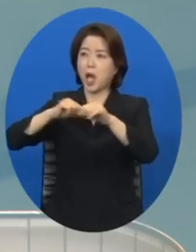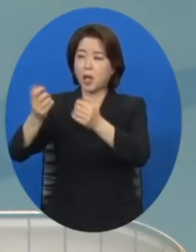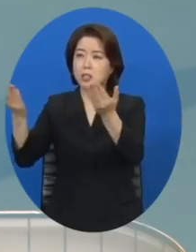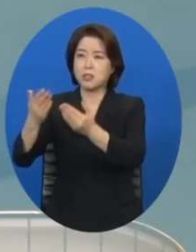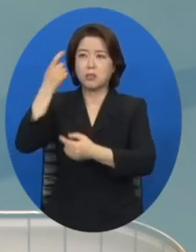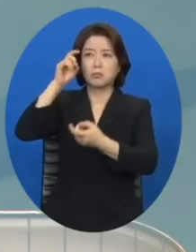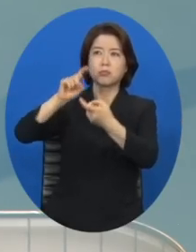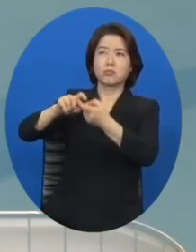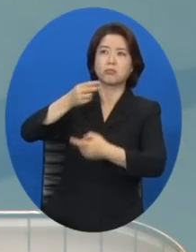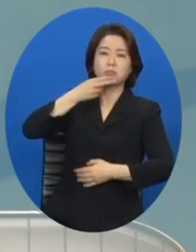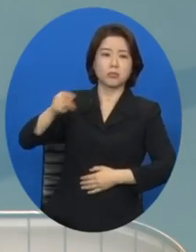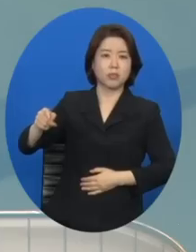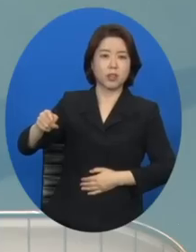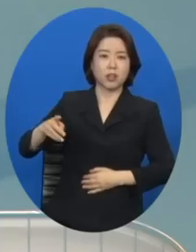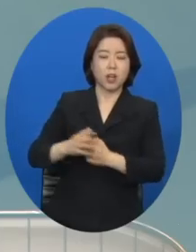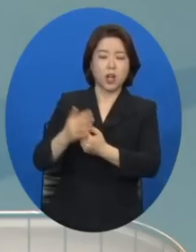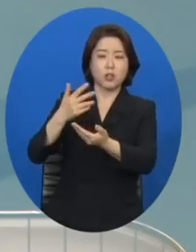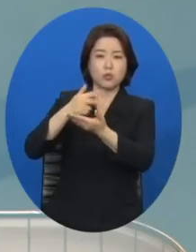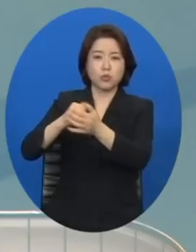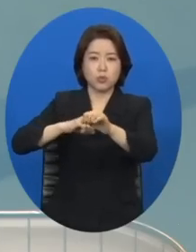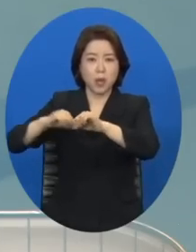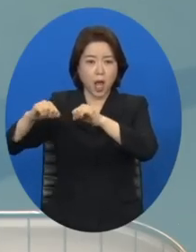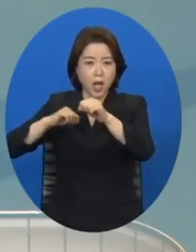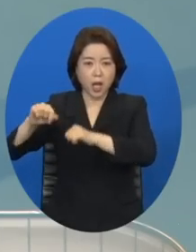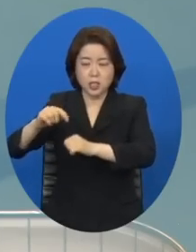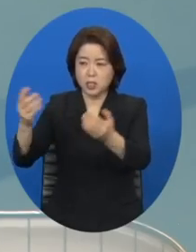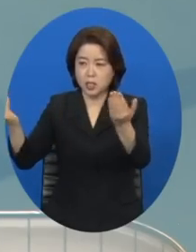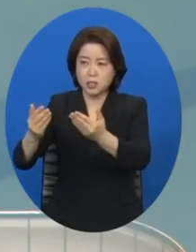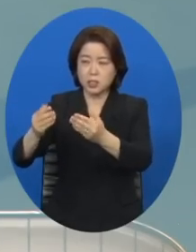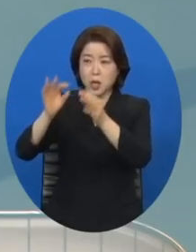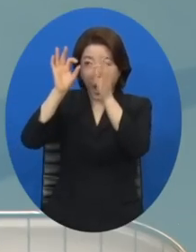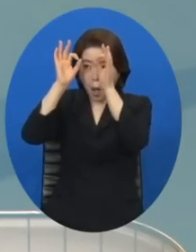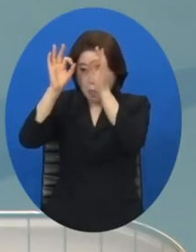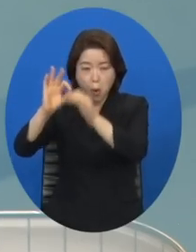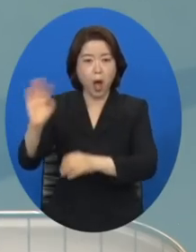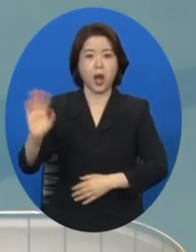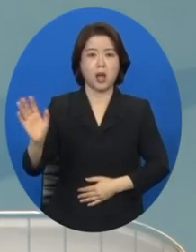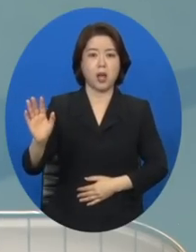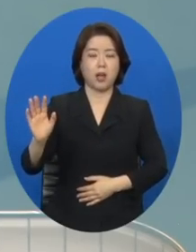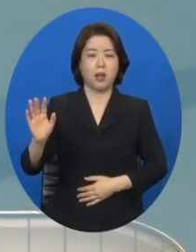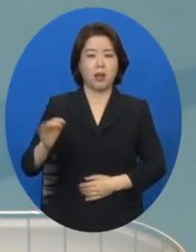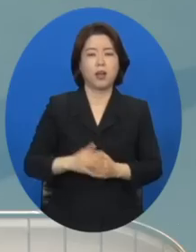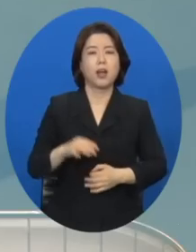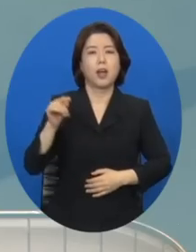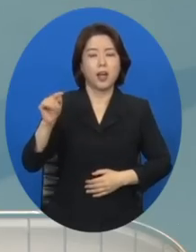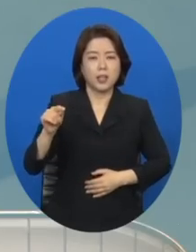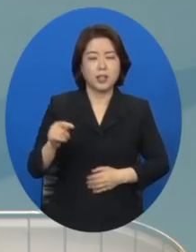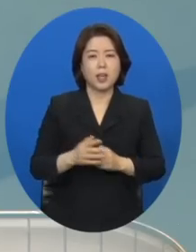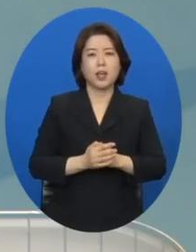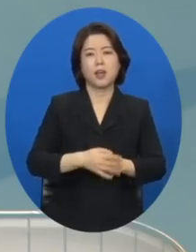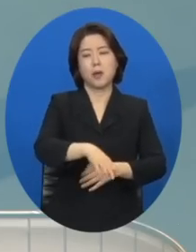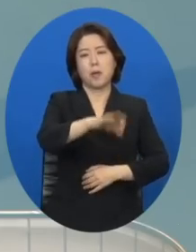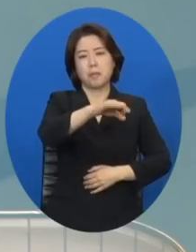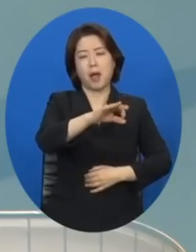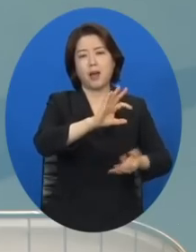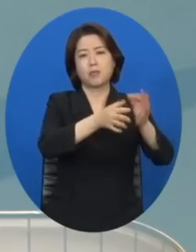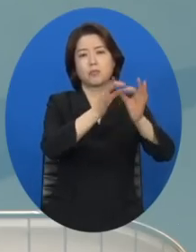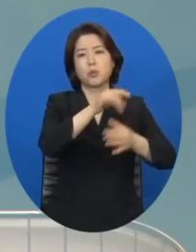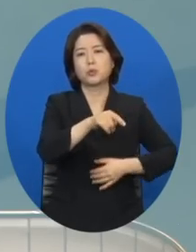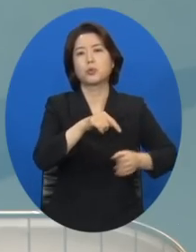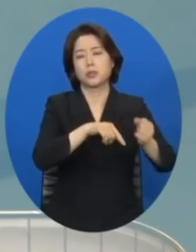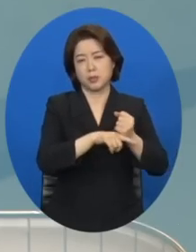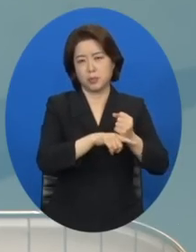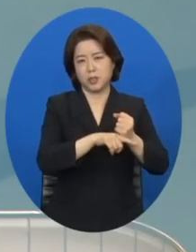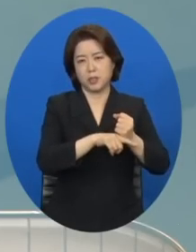주님께서 손수 이루시는 일도 거들떠보지를 않는다 바로 이것이 들포도의 의미입니다